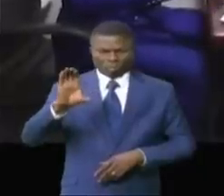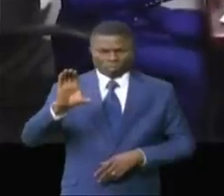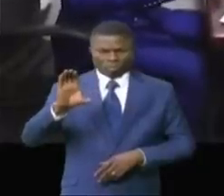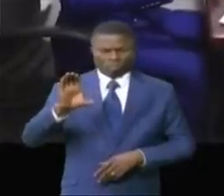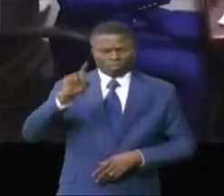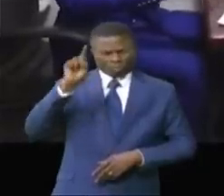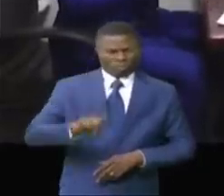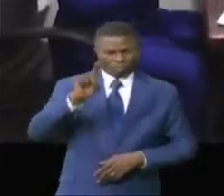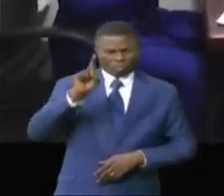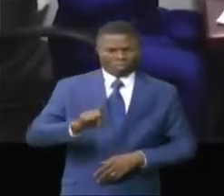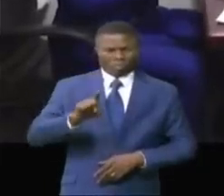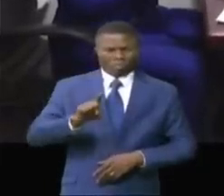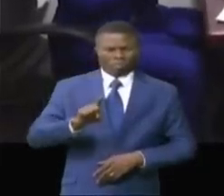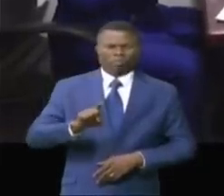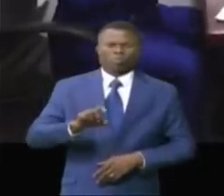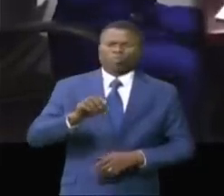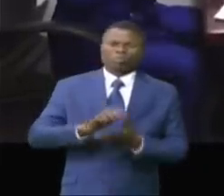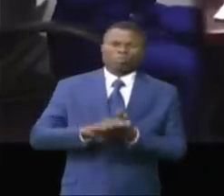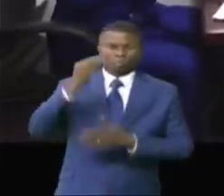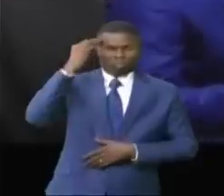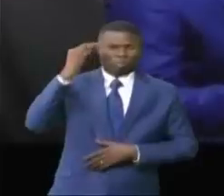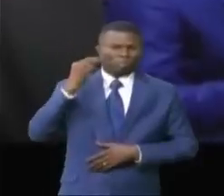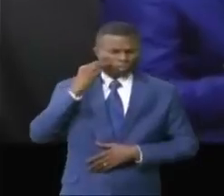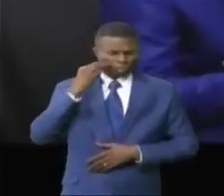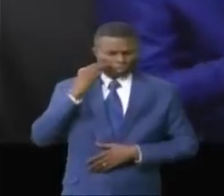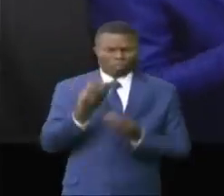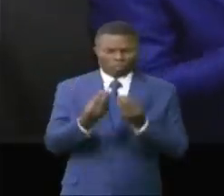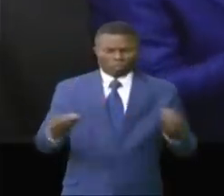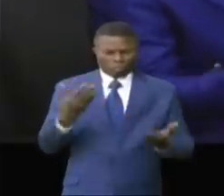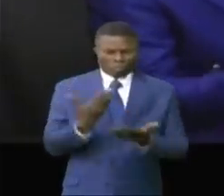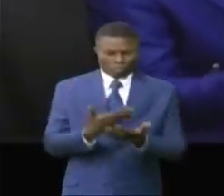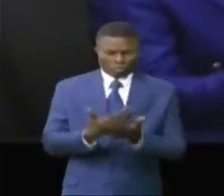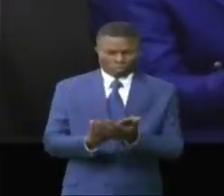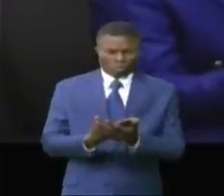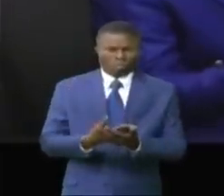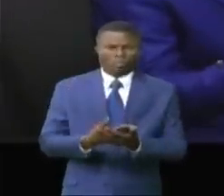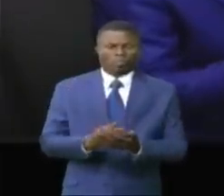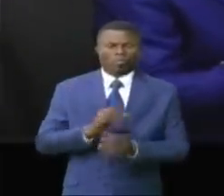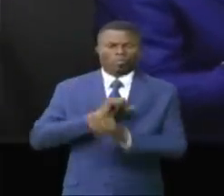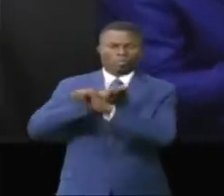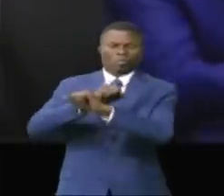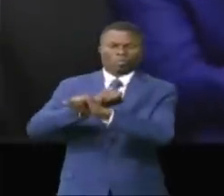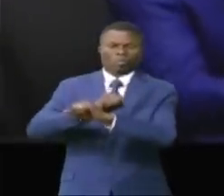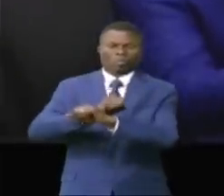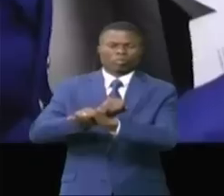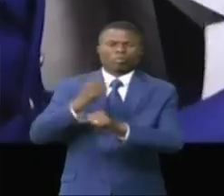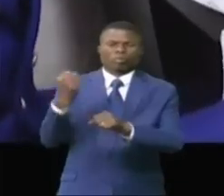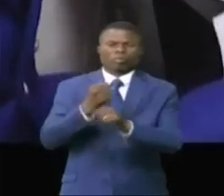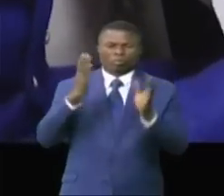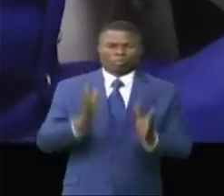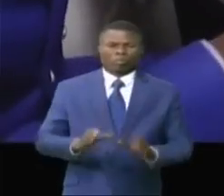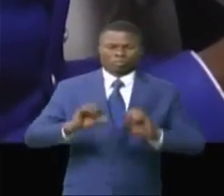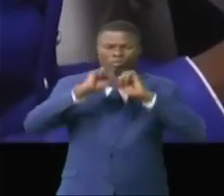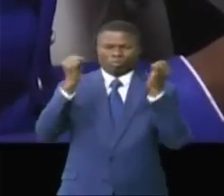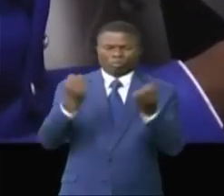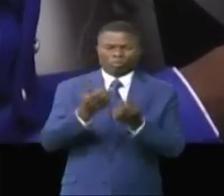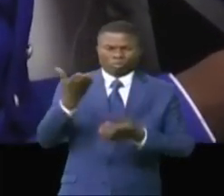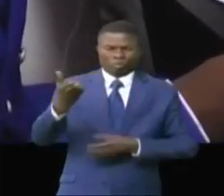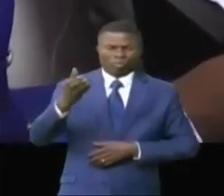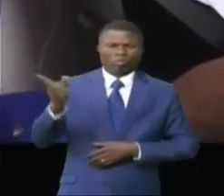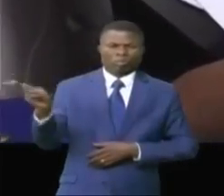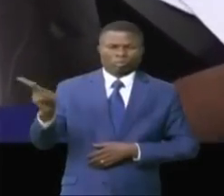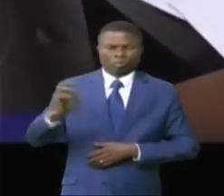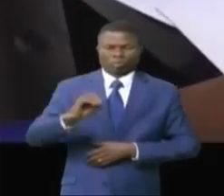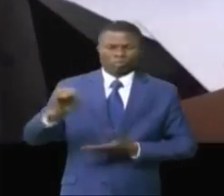il faut, coûte que coûte, qu'une solution soit trouvée afin de préserver les emplois à la SACIM, aujourd'hui